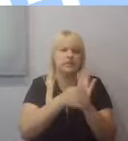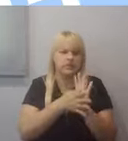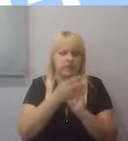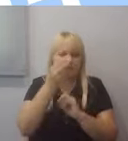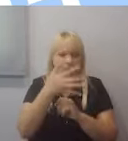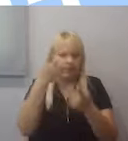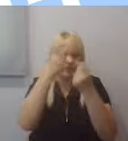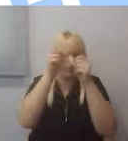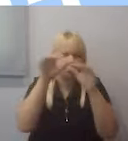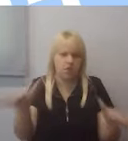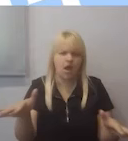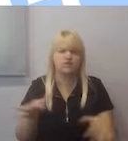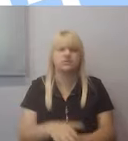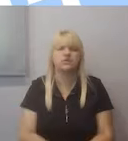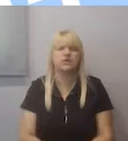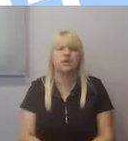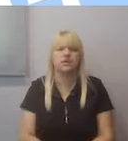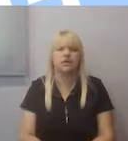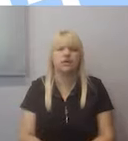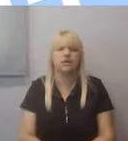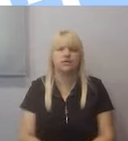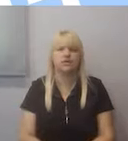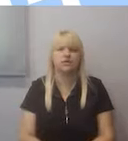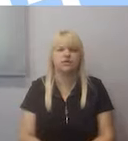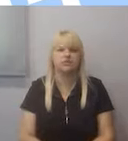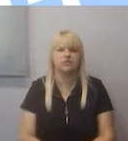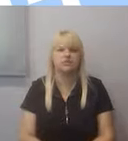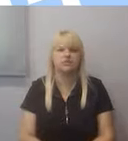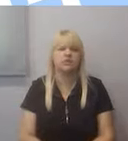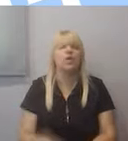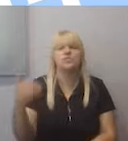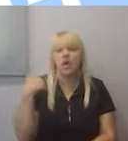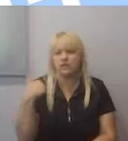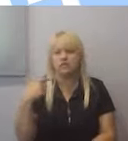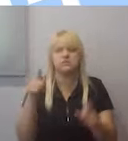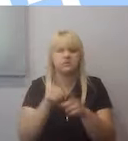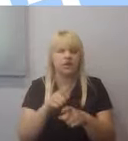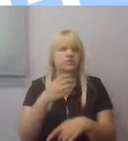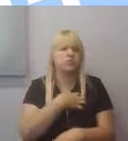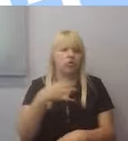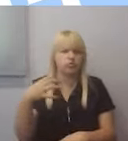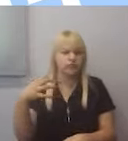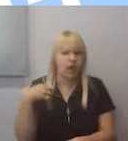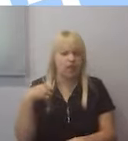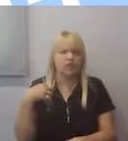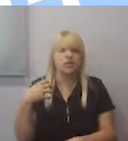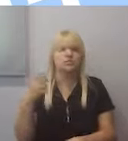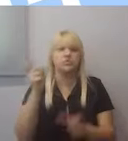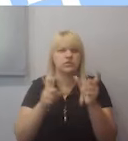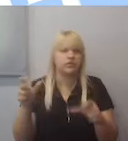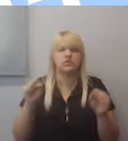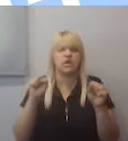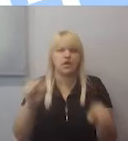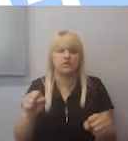informāciju un un un atgādinu tad arī pašvaldību civilās aizsardzības plāniem valsts civilās